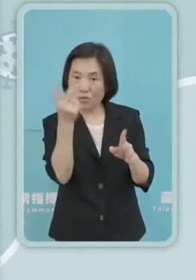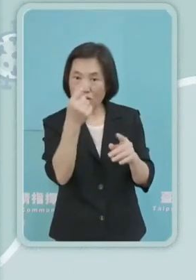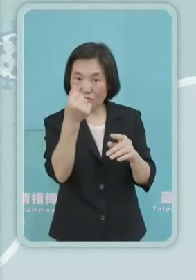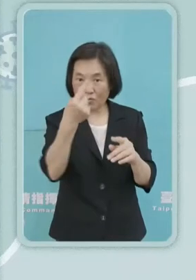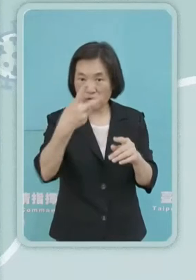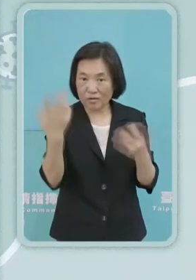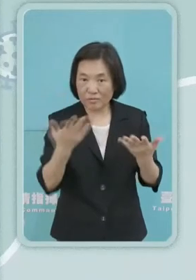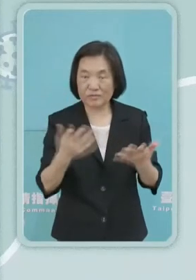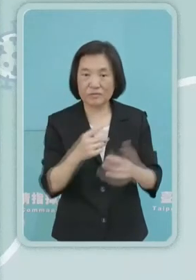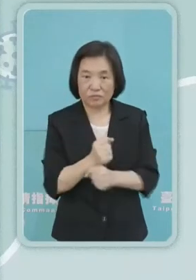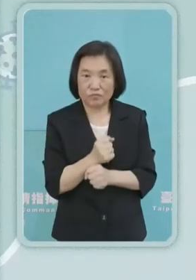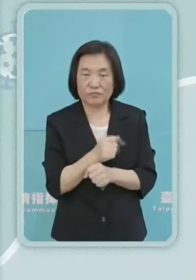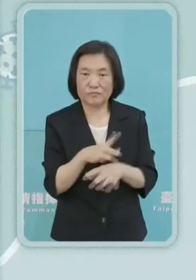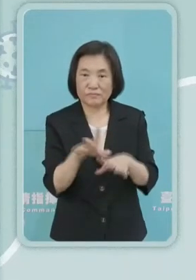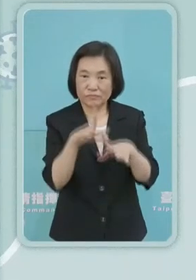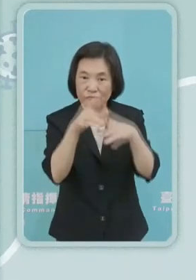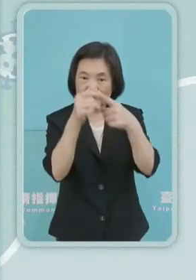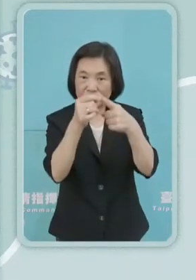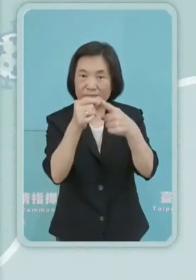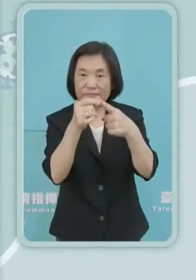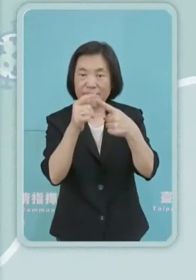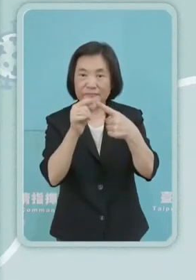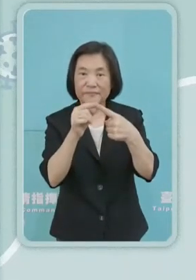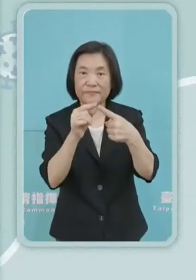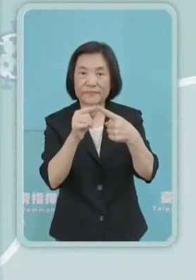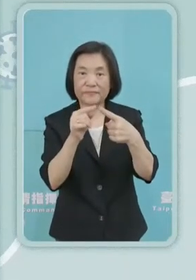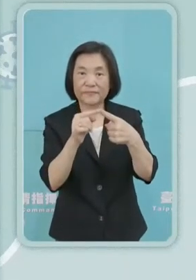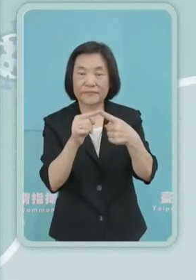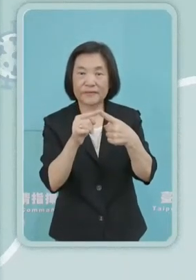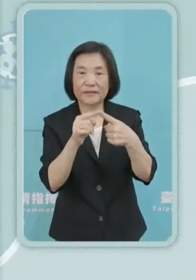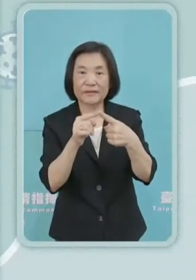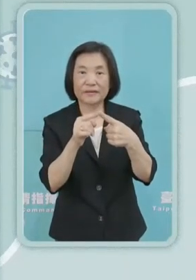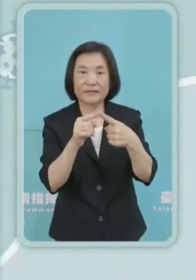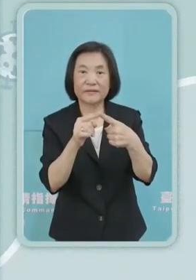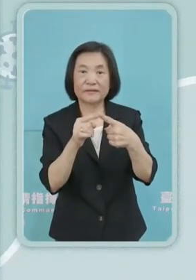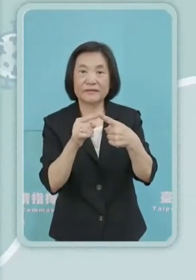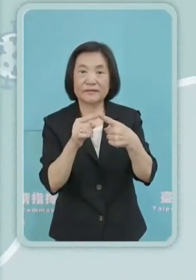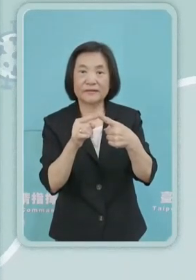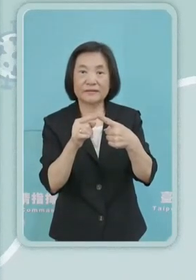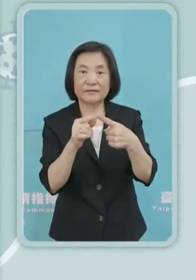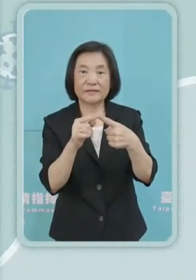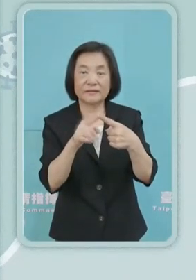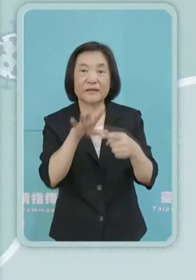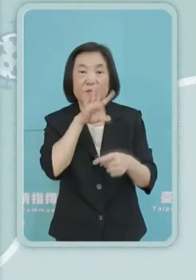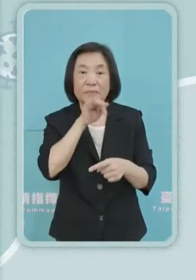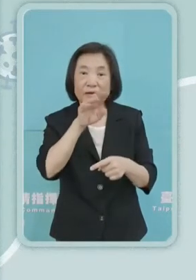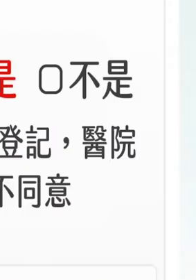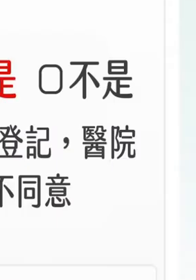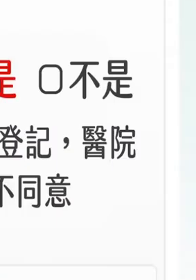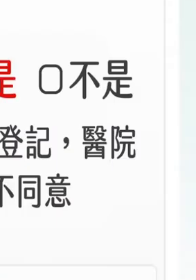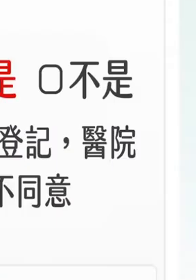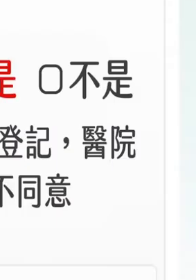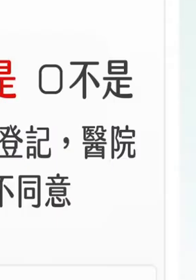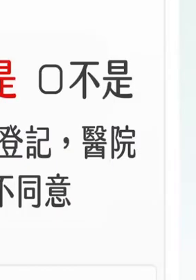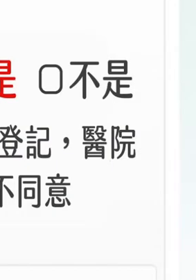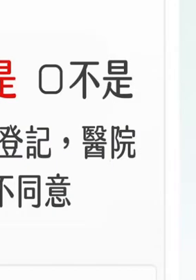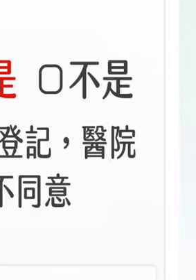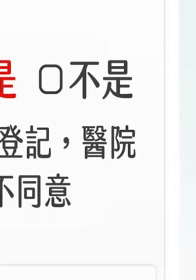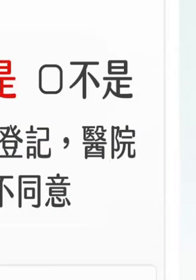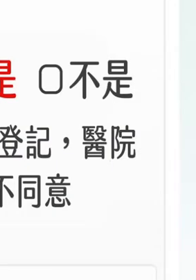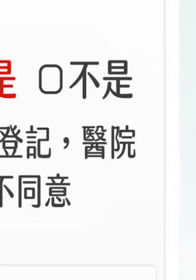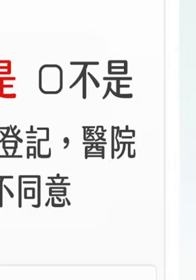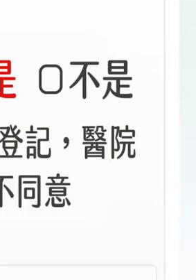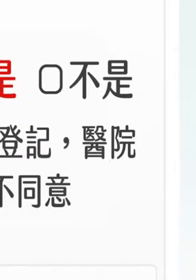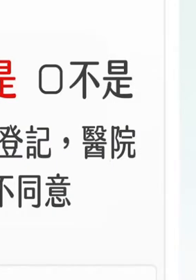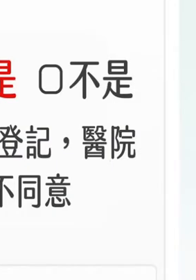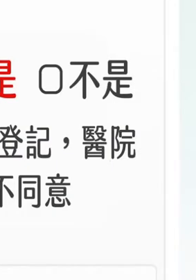第一件事情是你的是不是已经达到这个刚刚讲到的80岁以上，或者是原住民